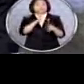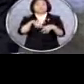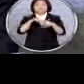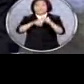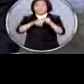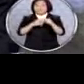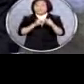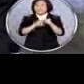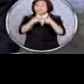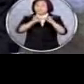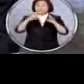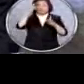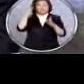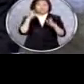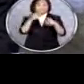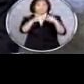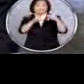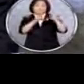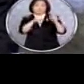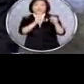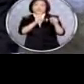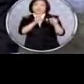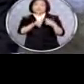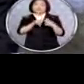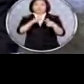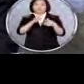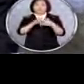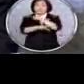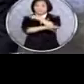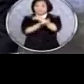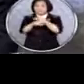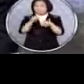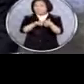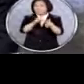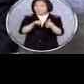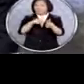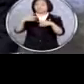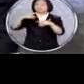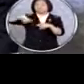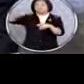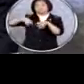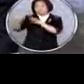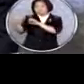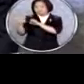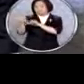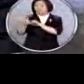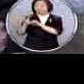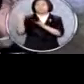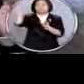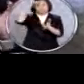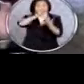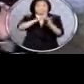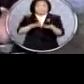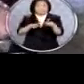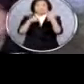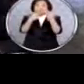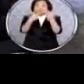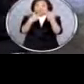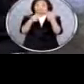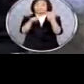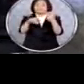合宪法的，所以我们才在这个基础上跟两岸恢复协商，而最后证明呢，这个九二共识是搁置争